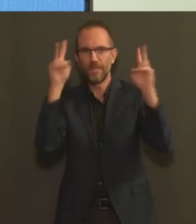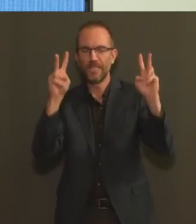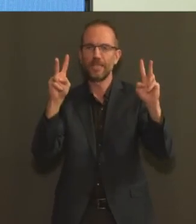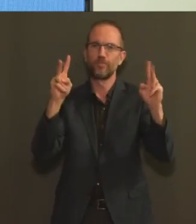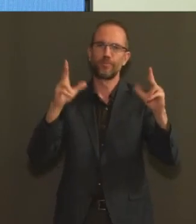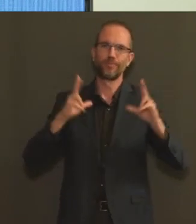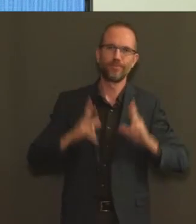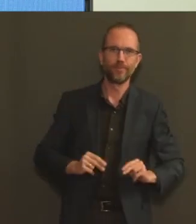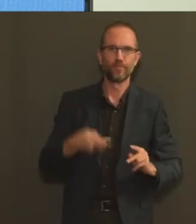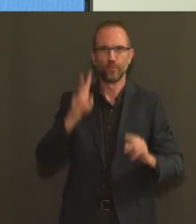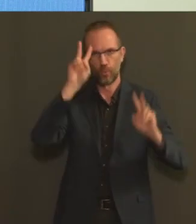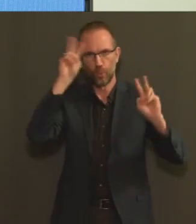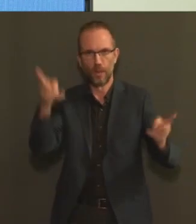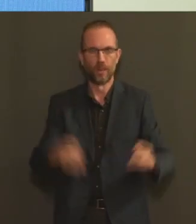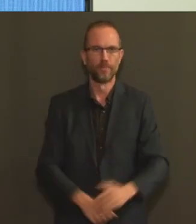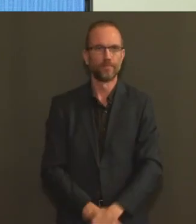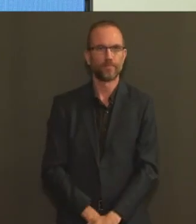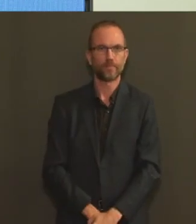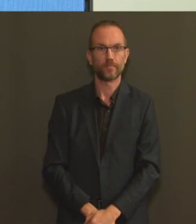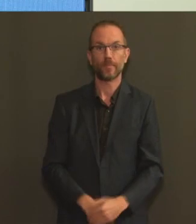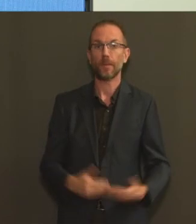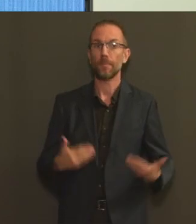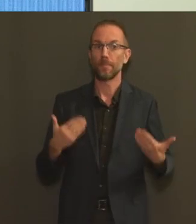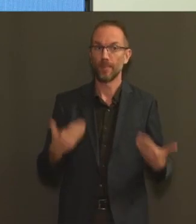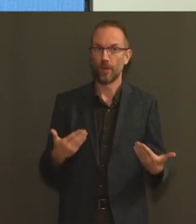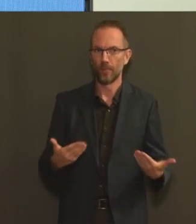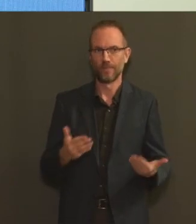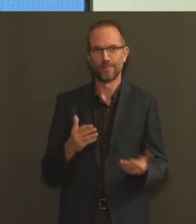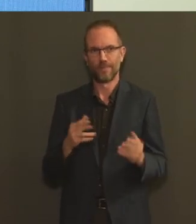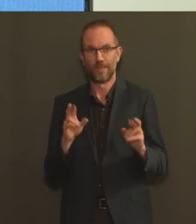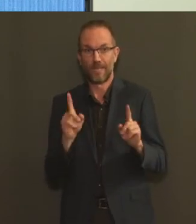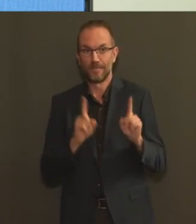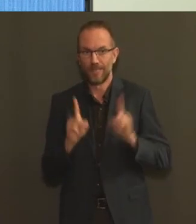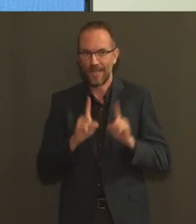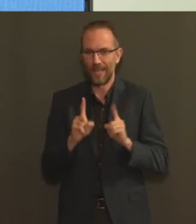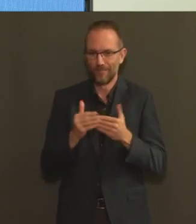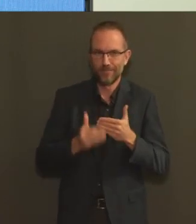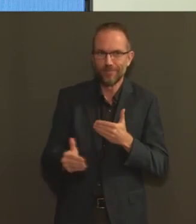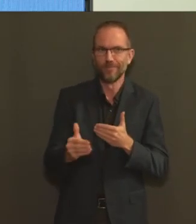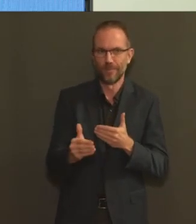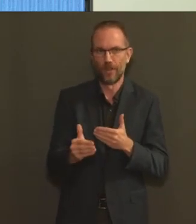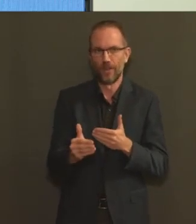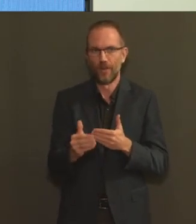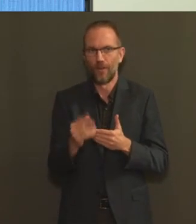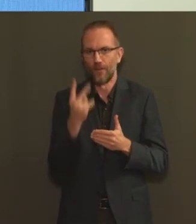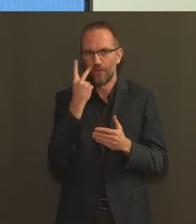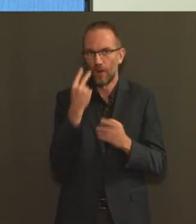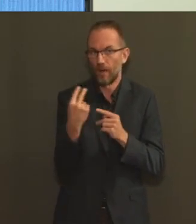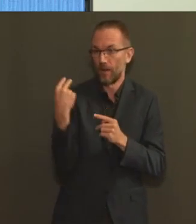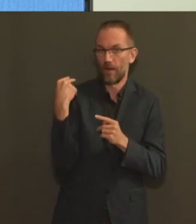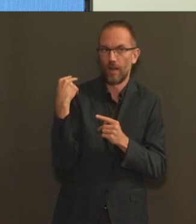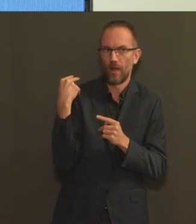dirais pour l'instant, manifestement, et on espère que ce contexte de manifestement va perdurer, adopté une attitude plutôt